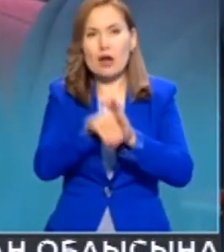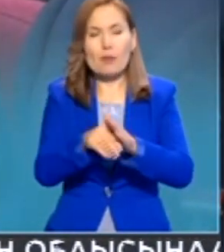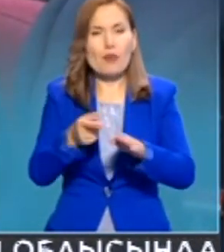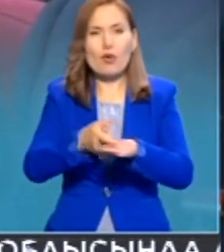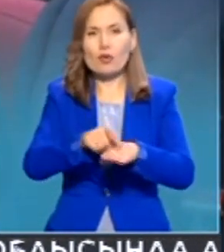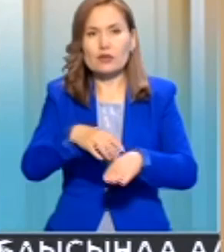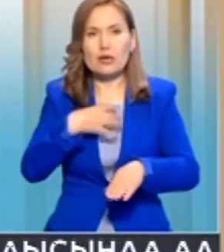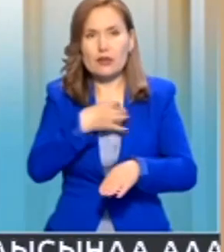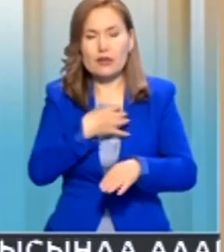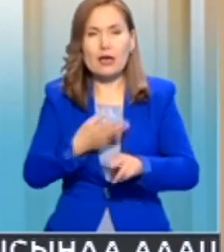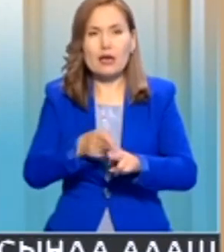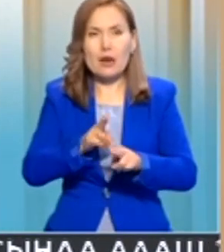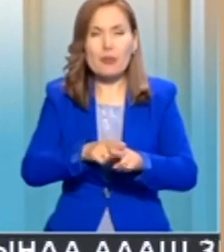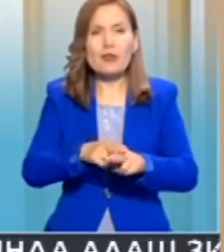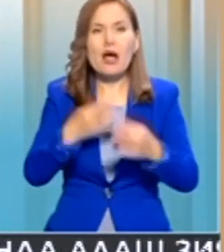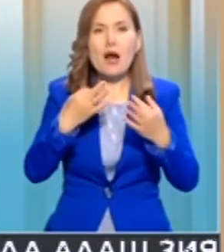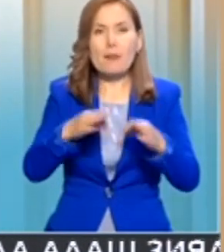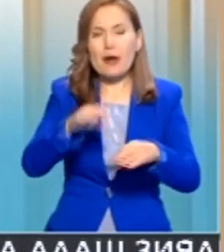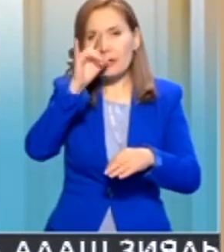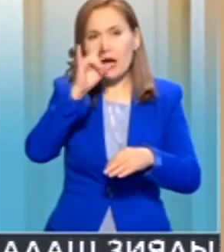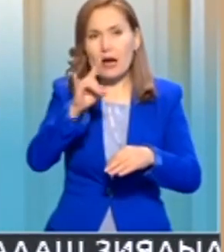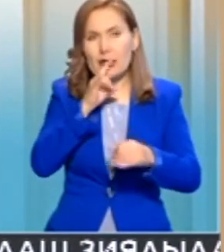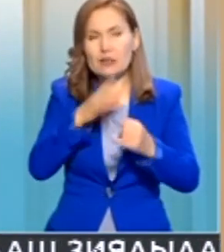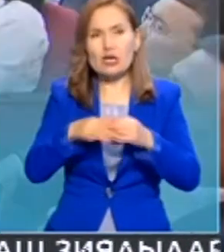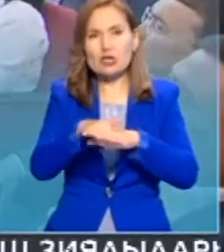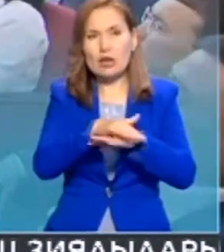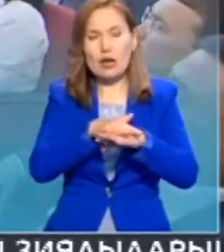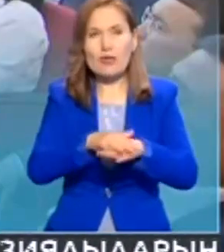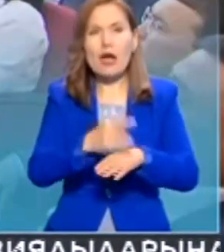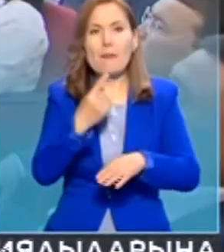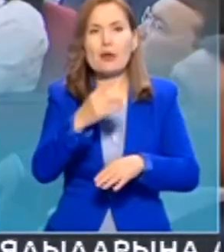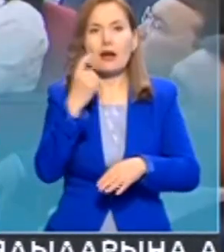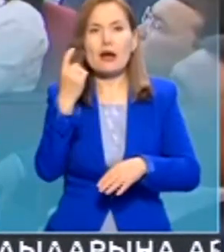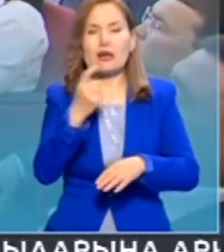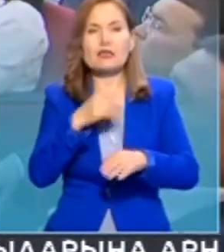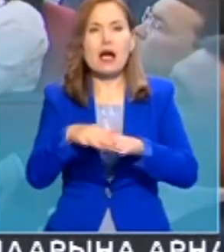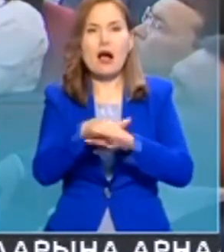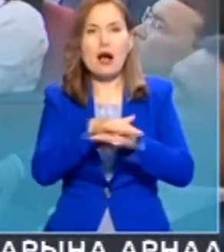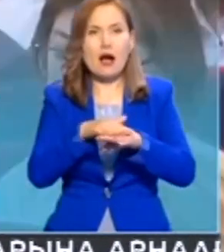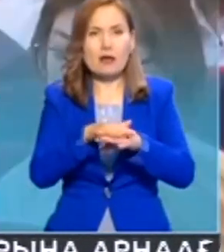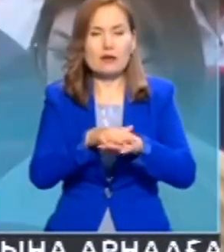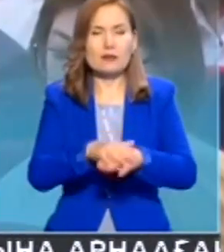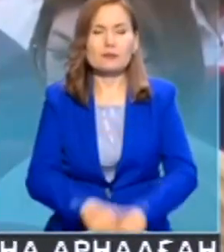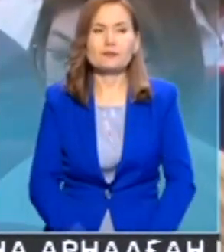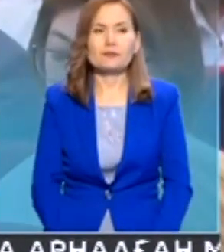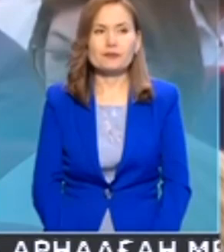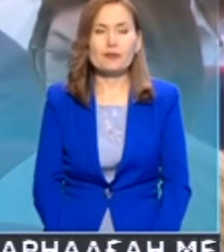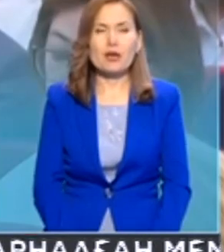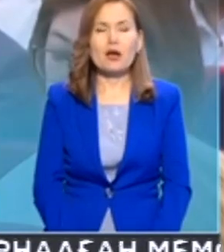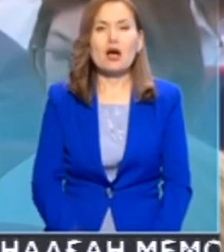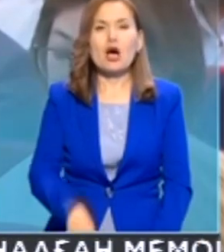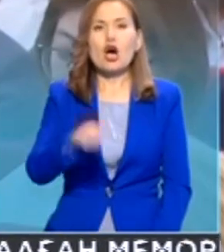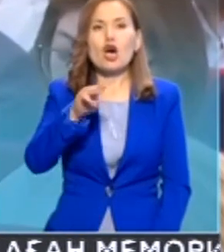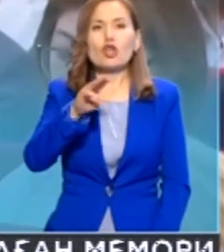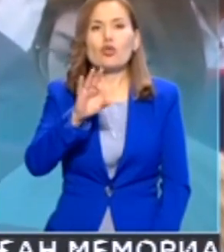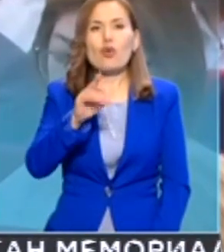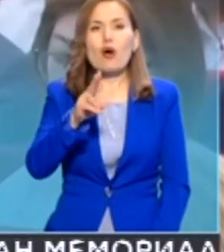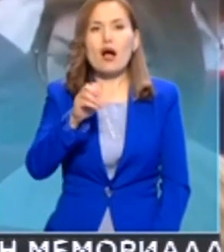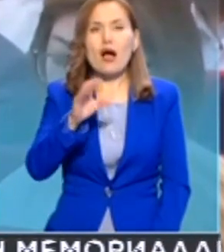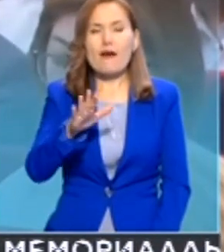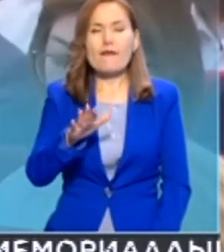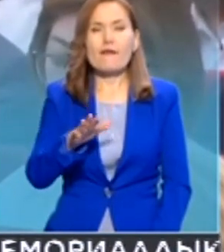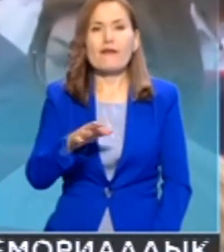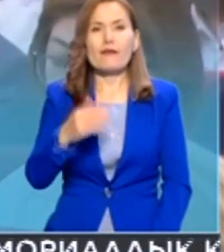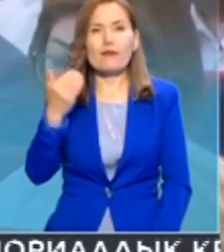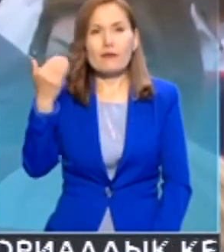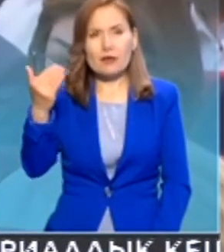салмағы өте зор. Өйткені байтақ жеріміздің бір ғана иесі ол халық екені белгілі, деді палата спикері. Тоқаев мырза Қазақстан Республикасының